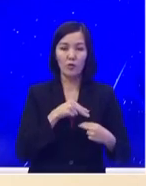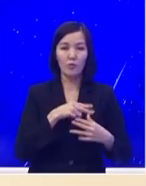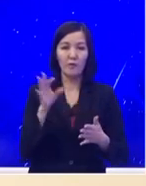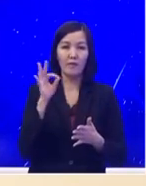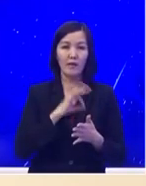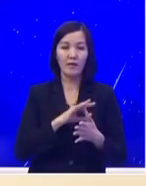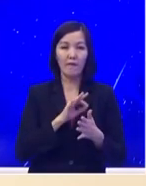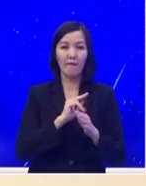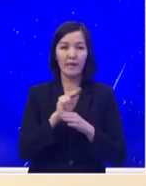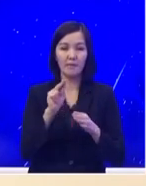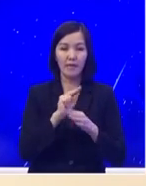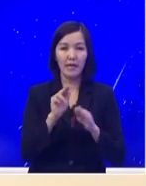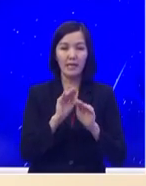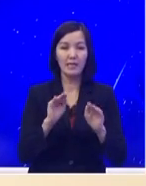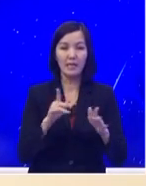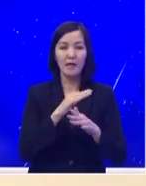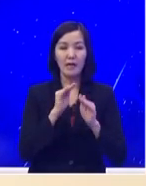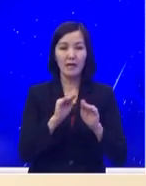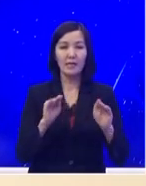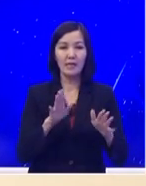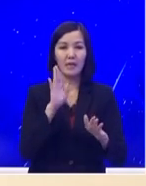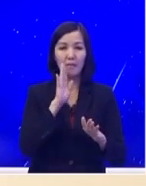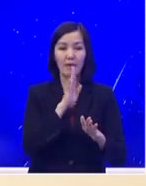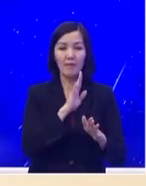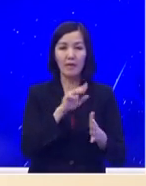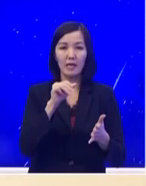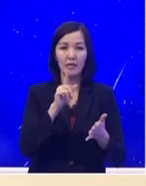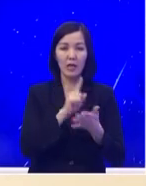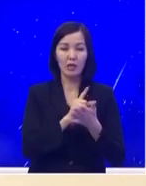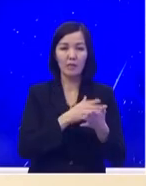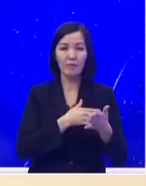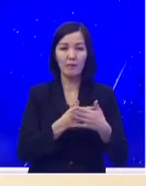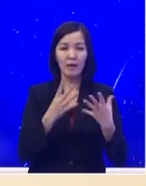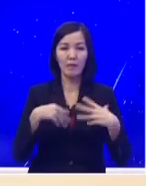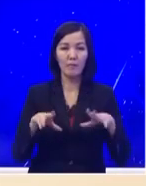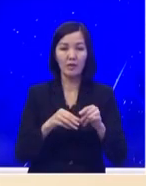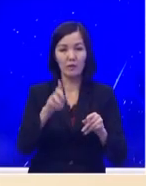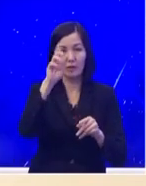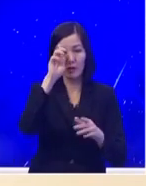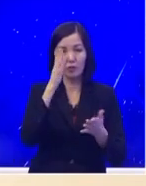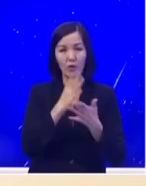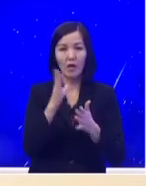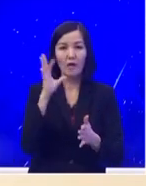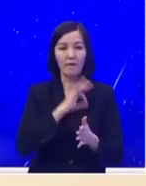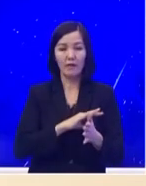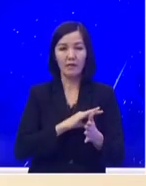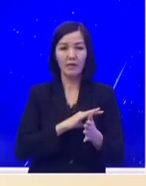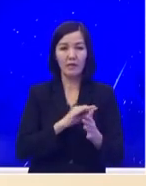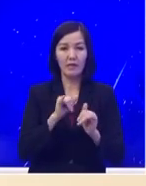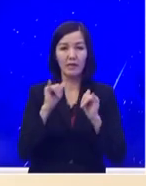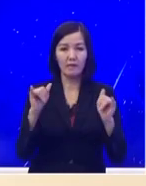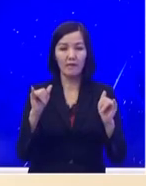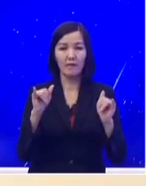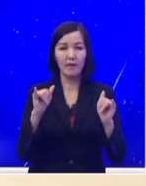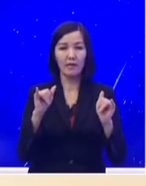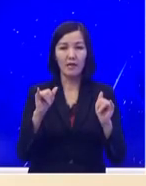вкладываем в воспитание детей. Многодетные матери должны принимать участие в общественной жизни государства, вносить свой посильный вклад, поднимая